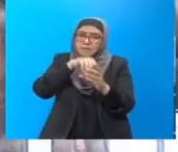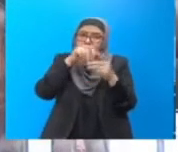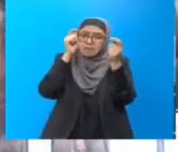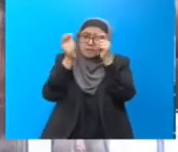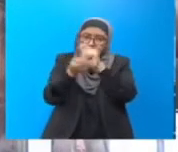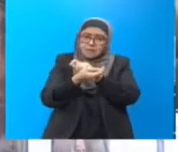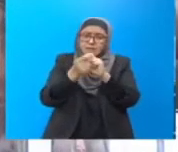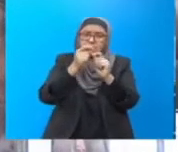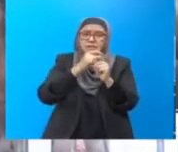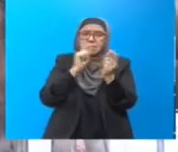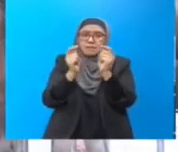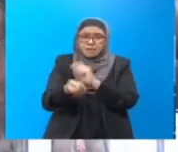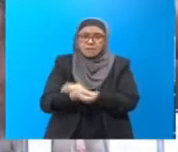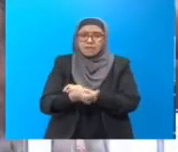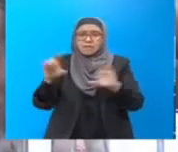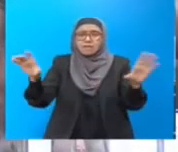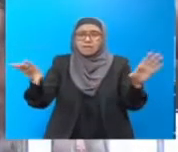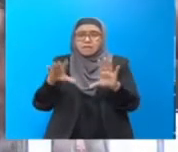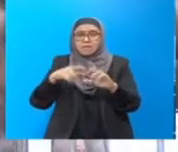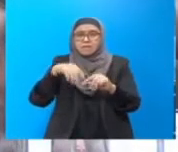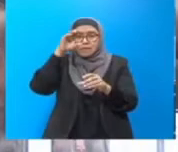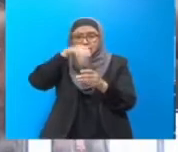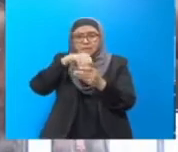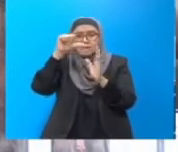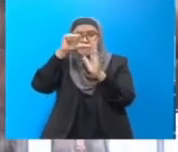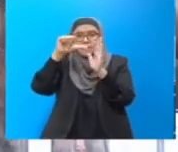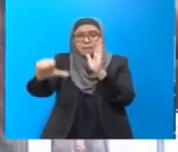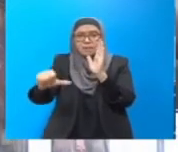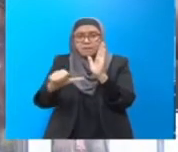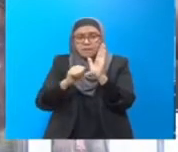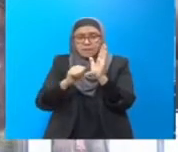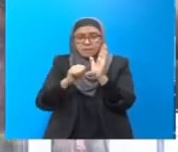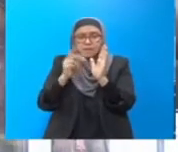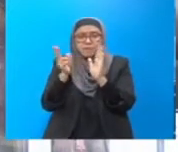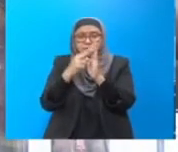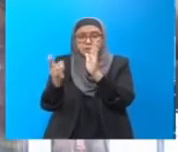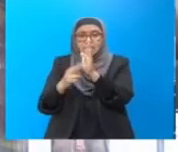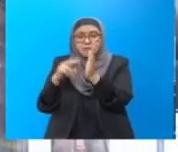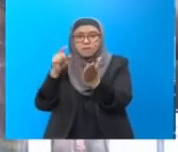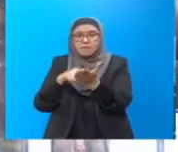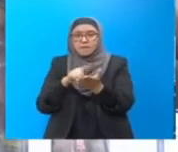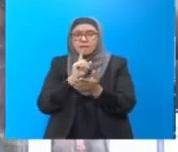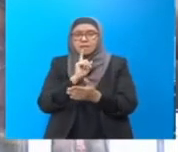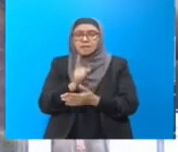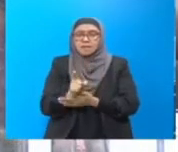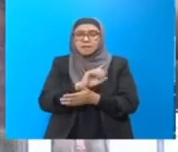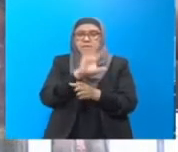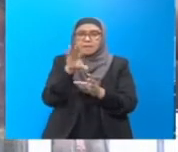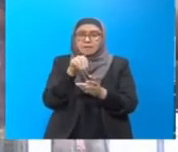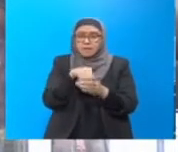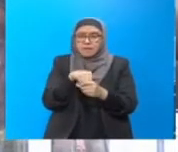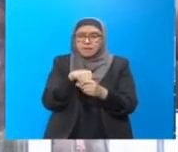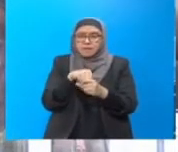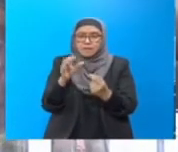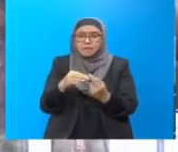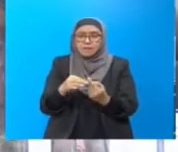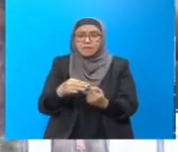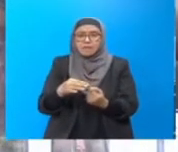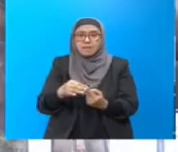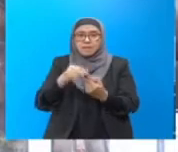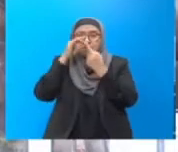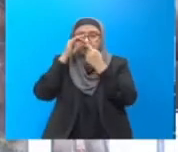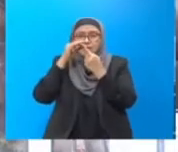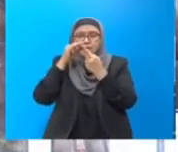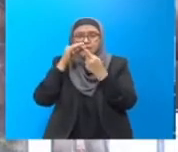dilaksanakan dalam akta ini renang undang-undang ini ialah melibatkan pengecualian